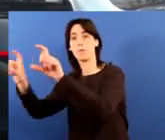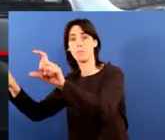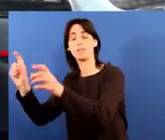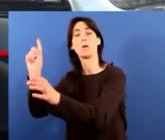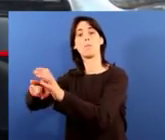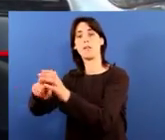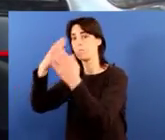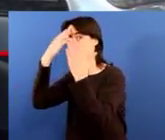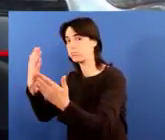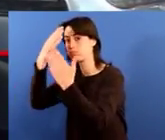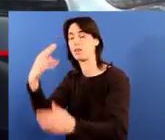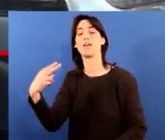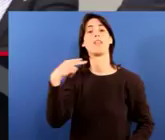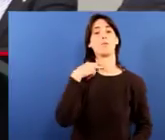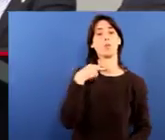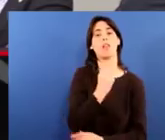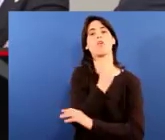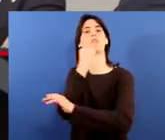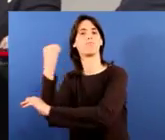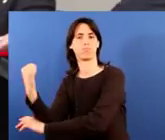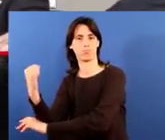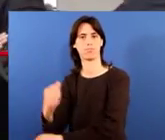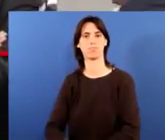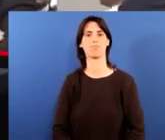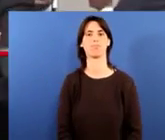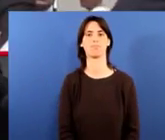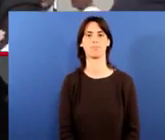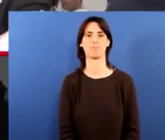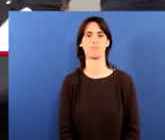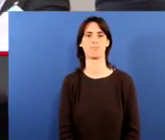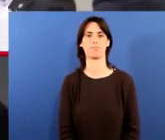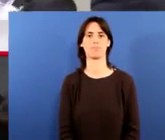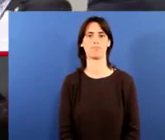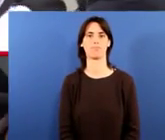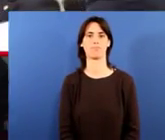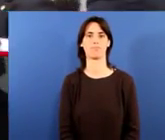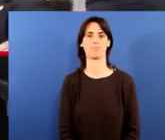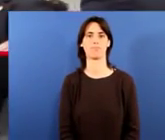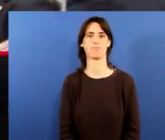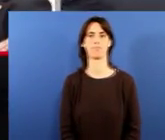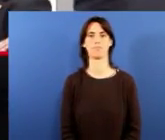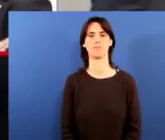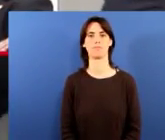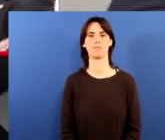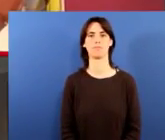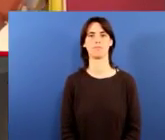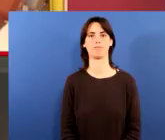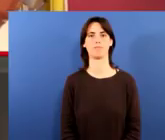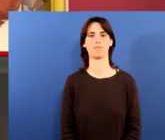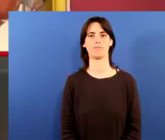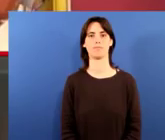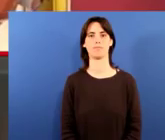sustatzeko zuzendari nagusi Gorka Estebesek, bizita egin duten makina erremintaren 2 urteko 27. azokan parte hartzen duten,